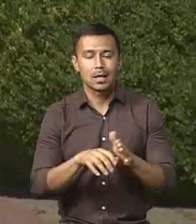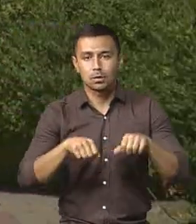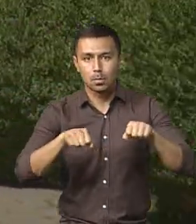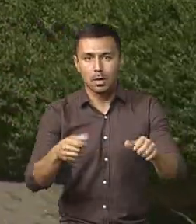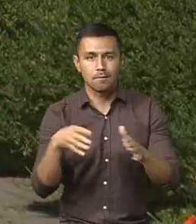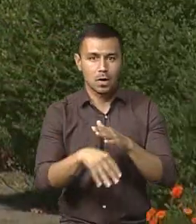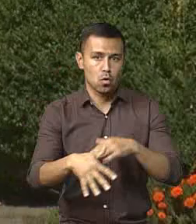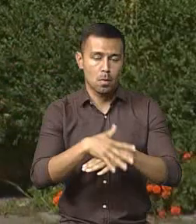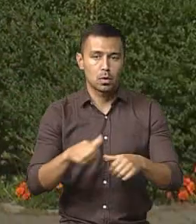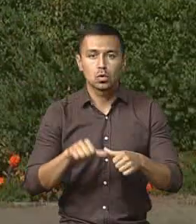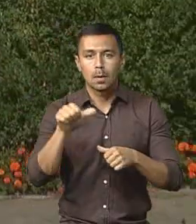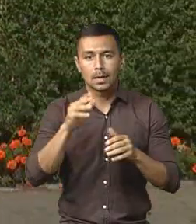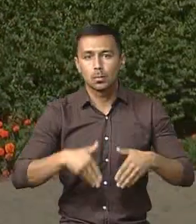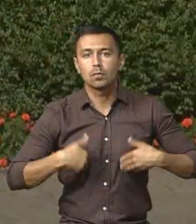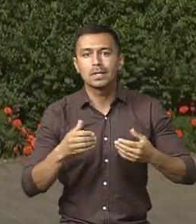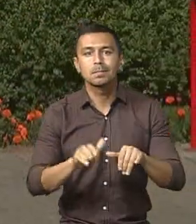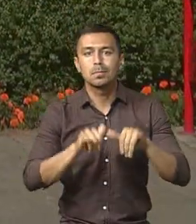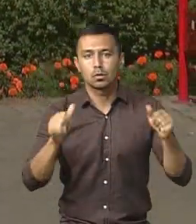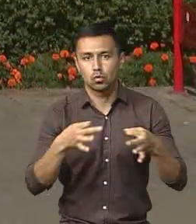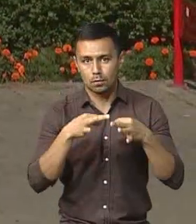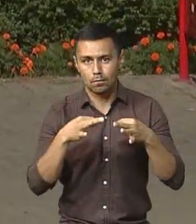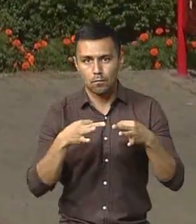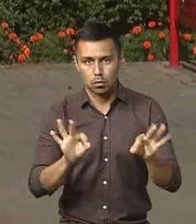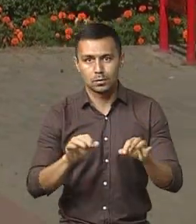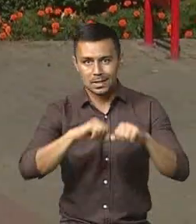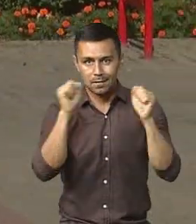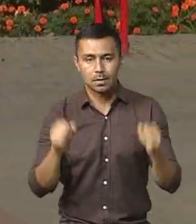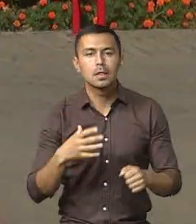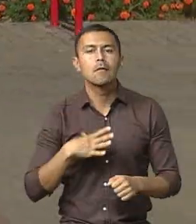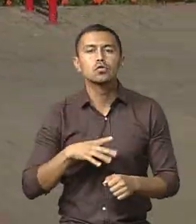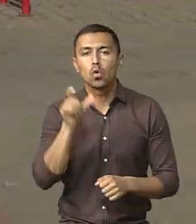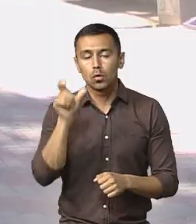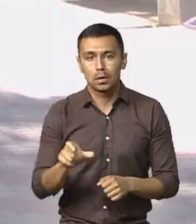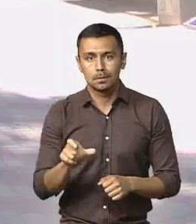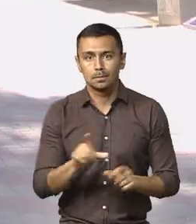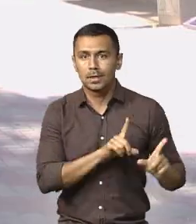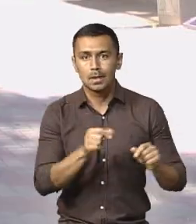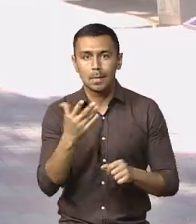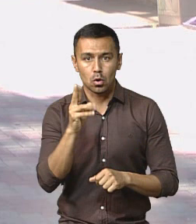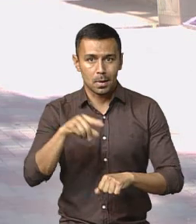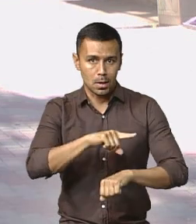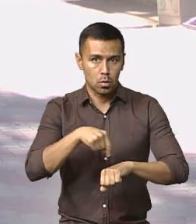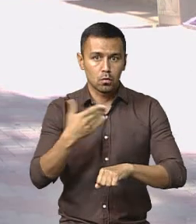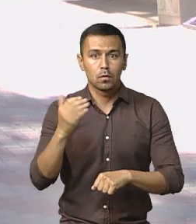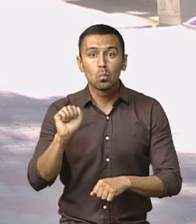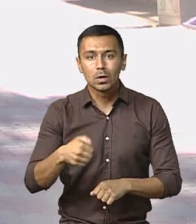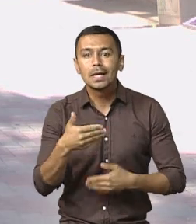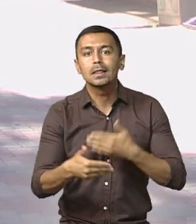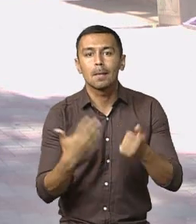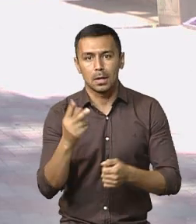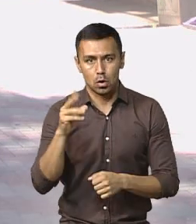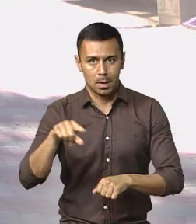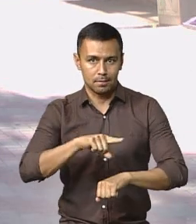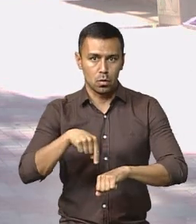громаді. Зокрема, запропонував збільшити дозволену швидкість. Навіщо людині їхати 5 км на годину, якщо вона може йти 5 км на